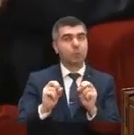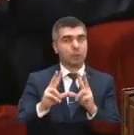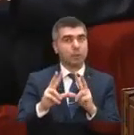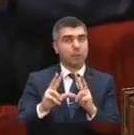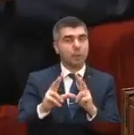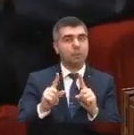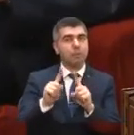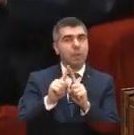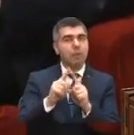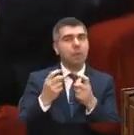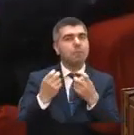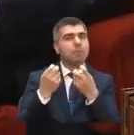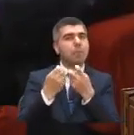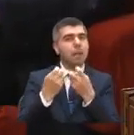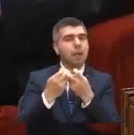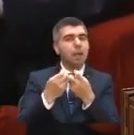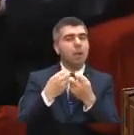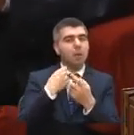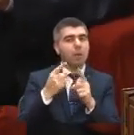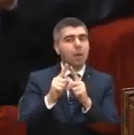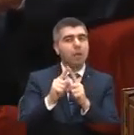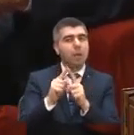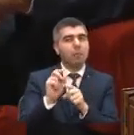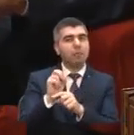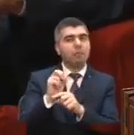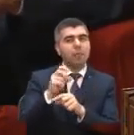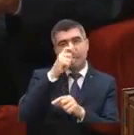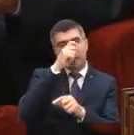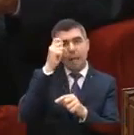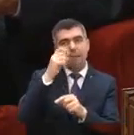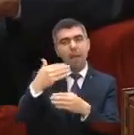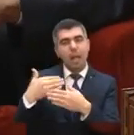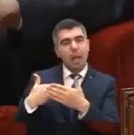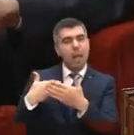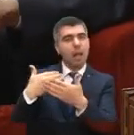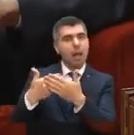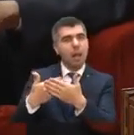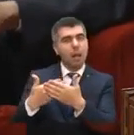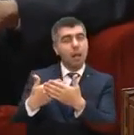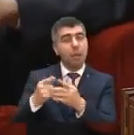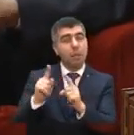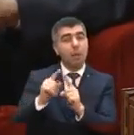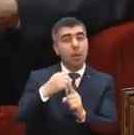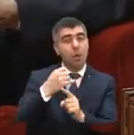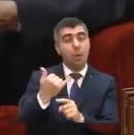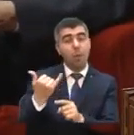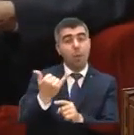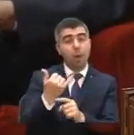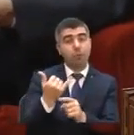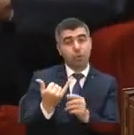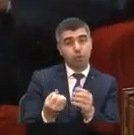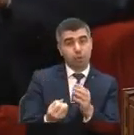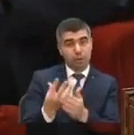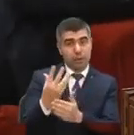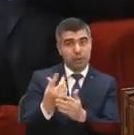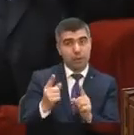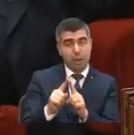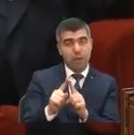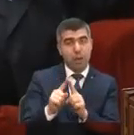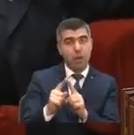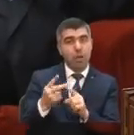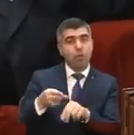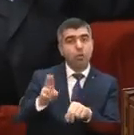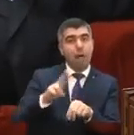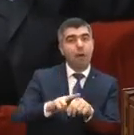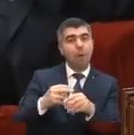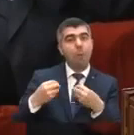في العمليه ديال المرحبا الاخيره اننا توضعت واحد لاكوسيون الناس اللي جاوا التزموا باش يقوموا